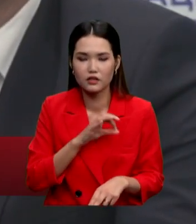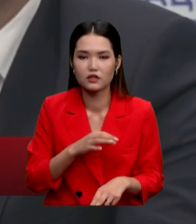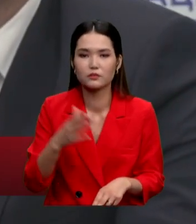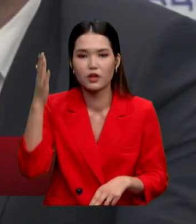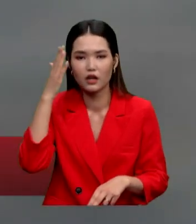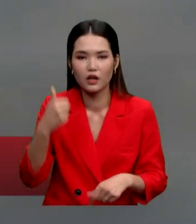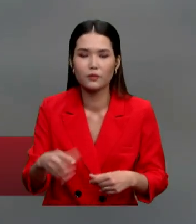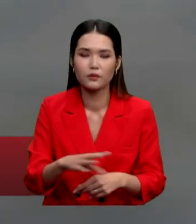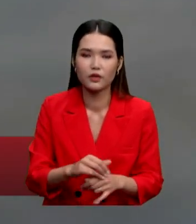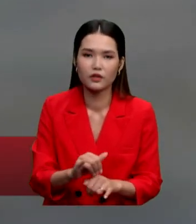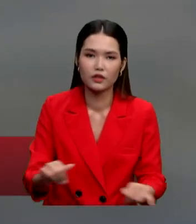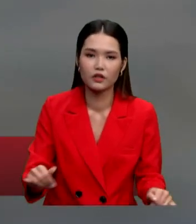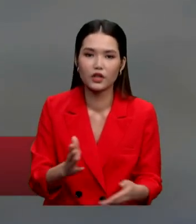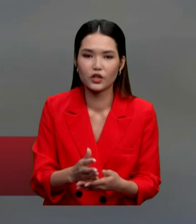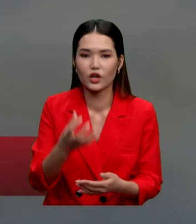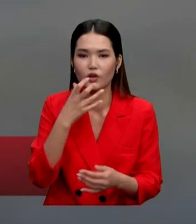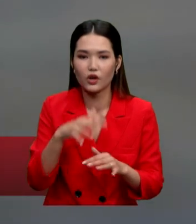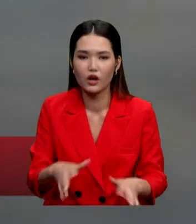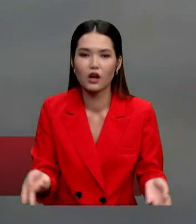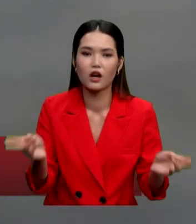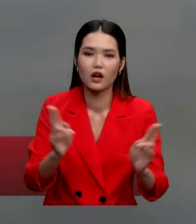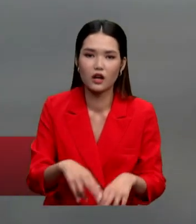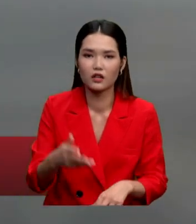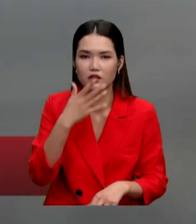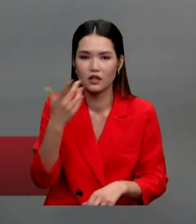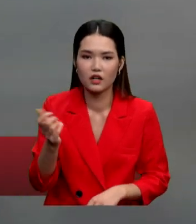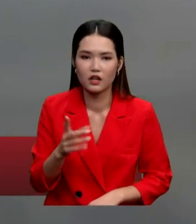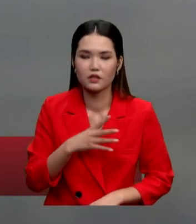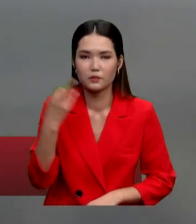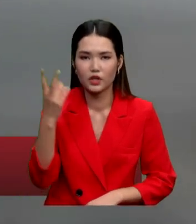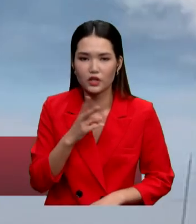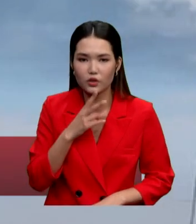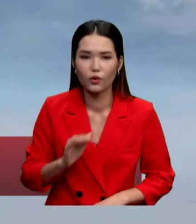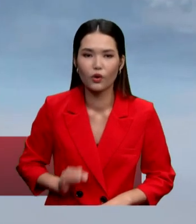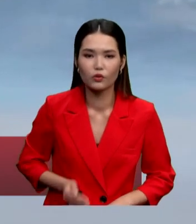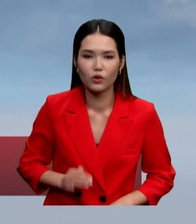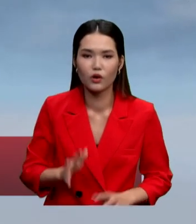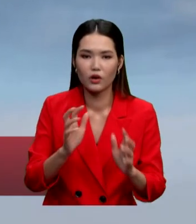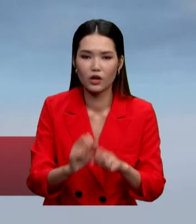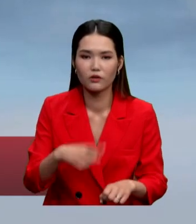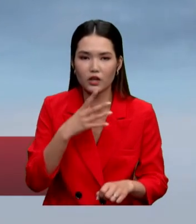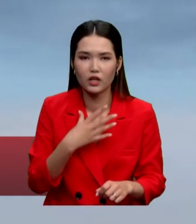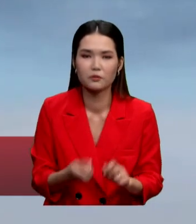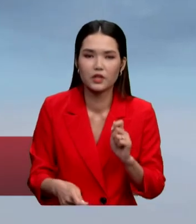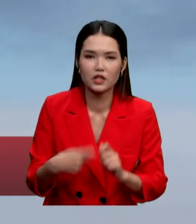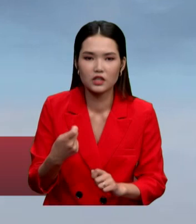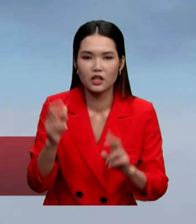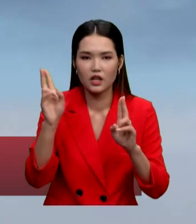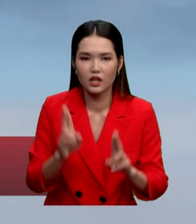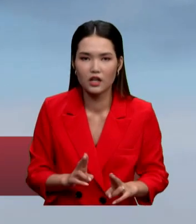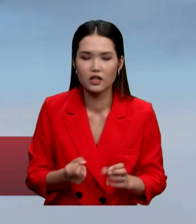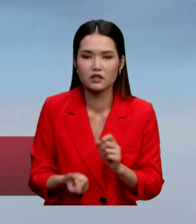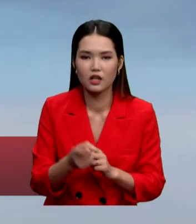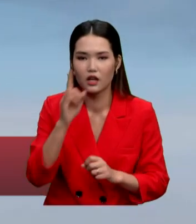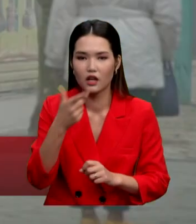әкімге де жазылды. Жығылған үстіне жұдырық деп дәл бүгін облыстағы екі алпауыт компанияның қондырғылары да істен шыққан. Полипропилен мен мұнай